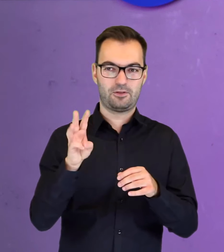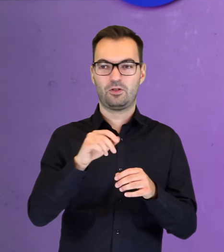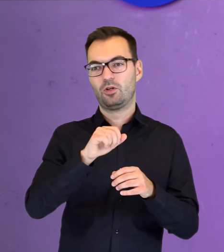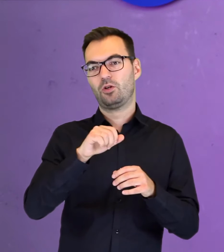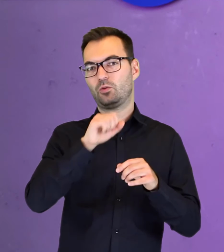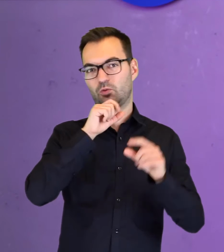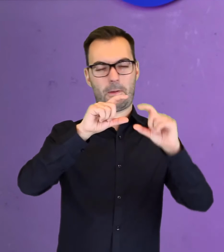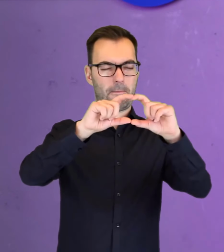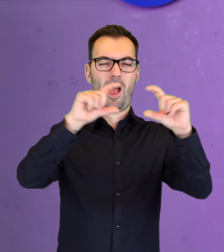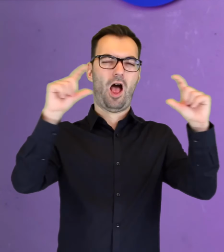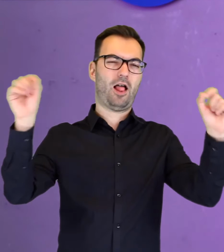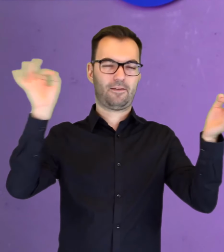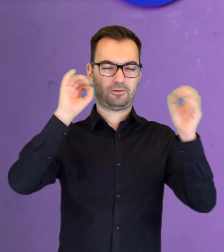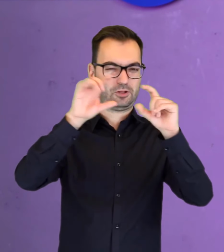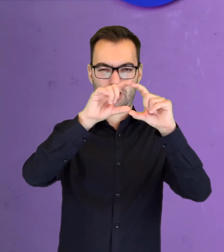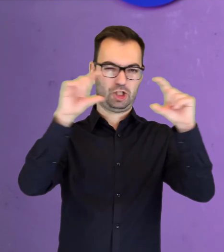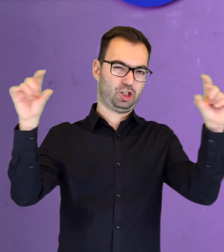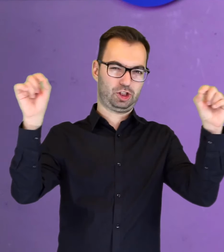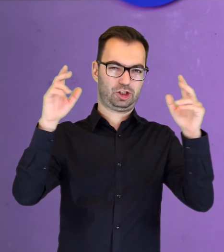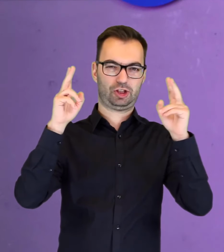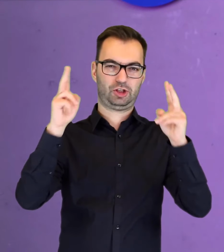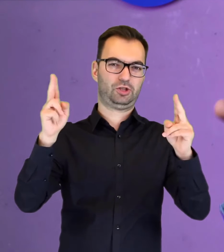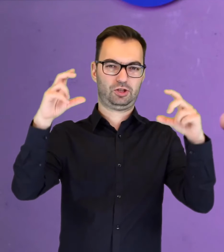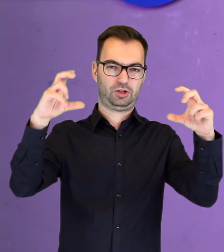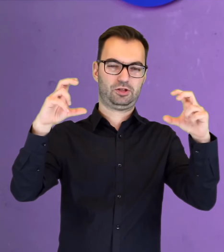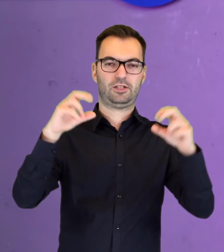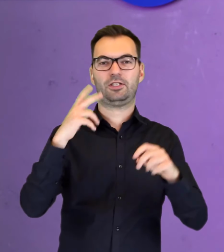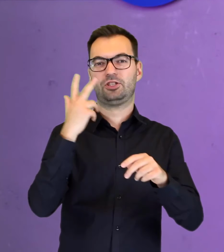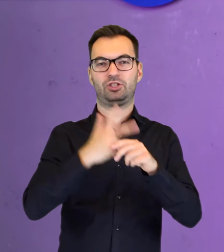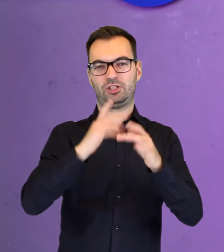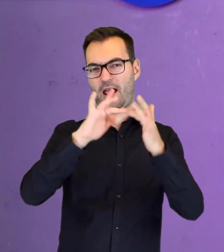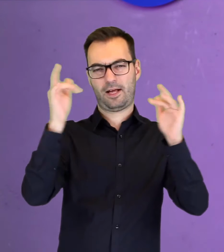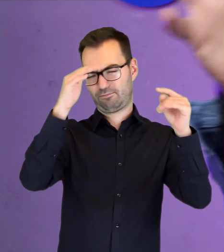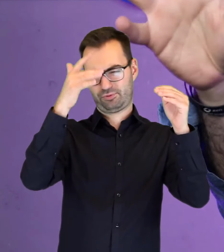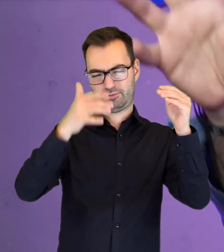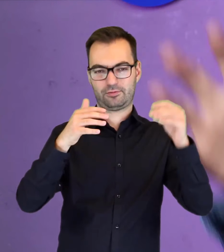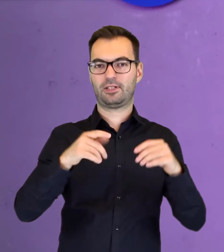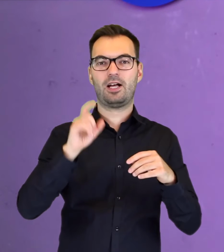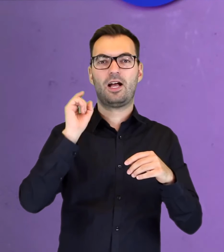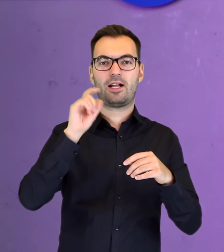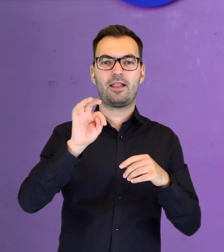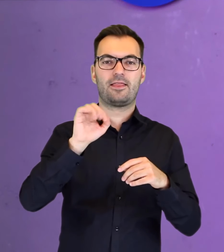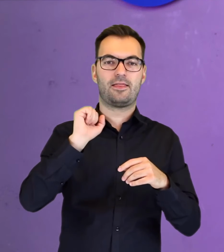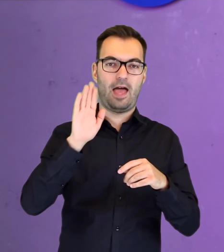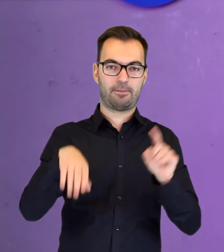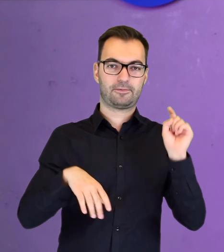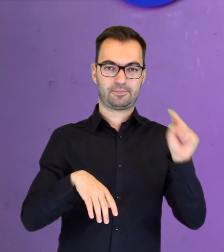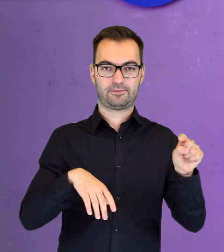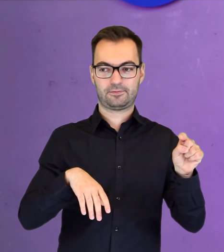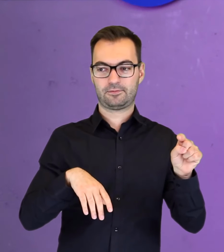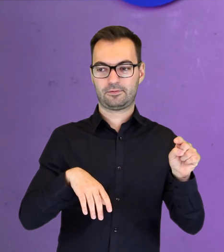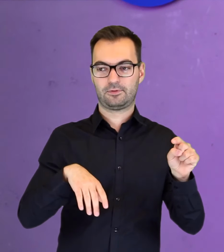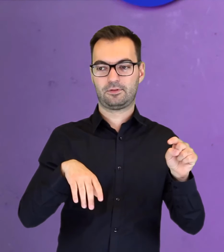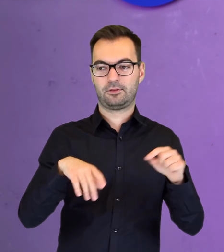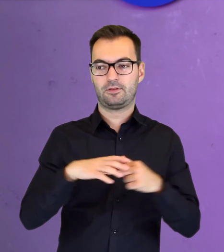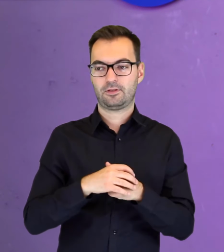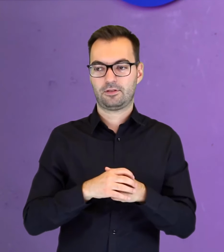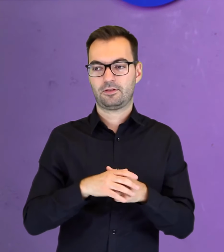to może być skip.bo jesteśmy na portalu informacyjnym jest duża belka informacyjna z